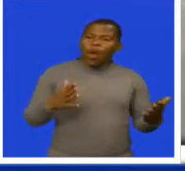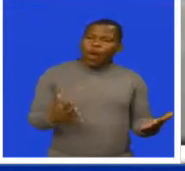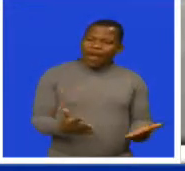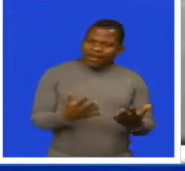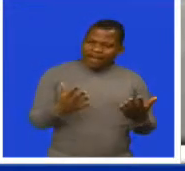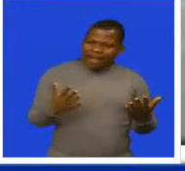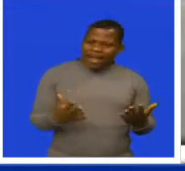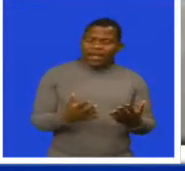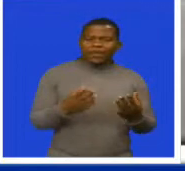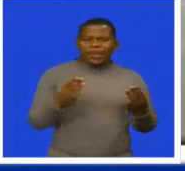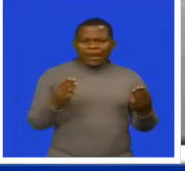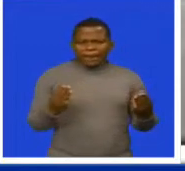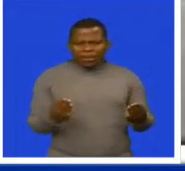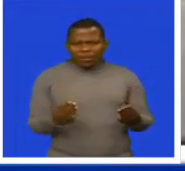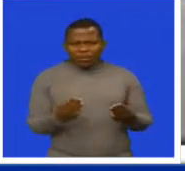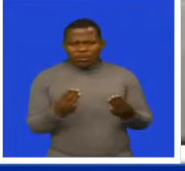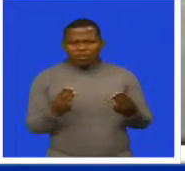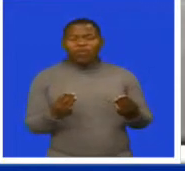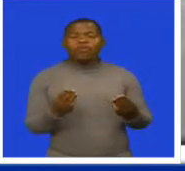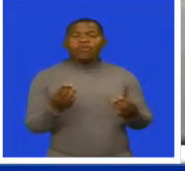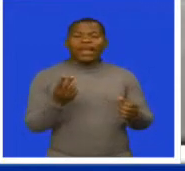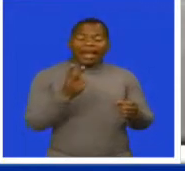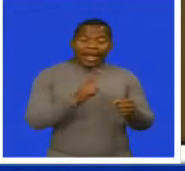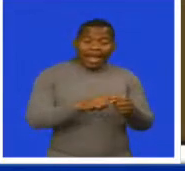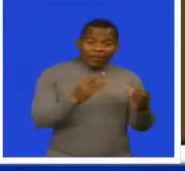teHIV etisebenzini tembuzo.